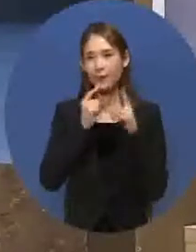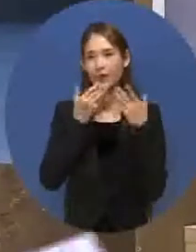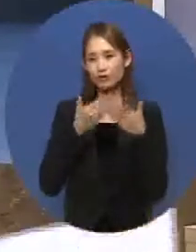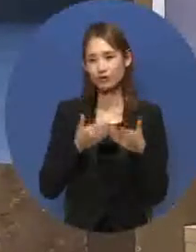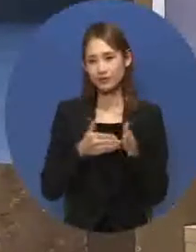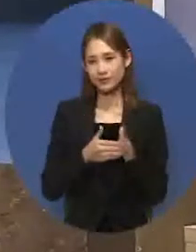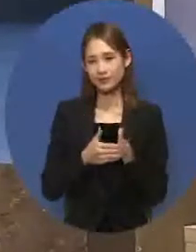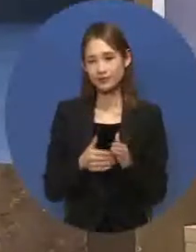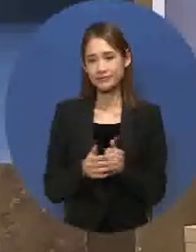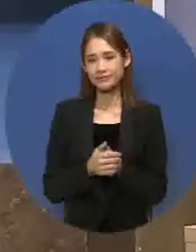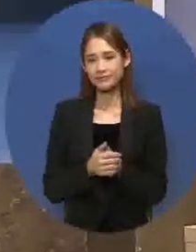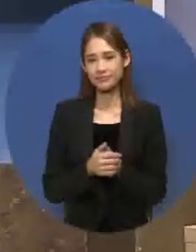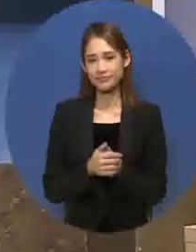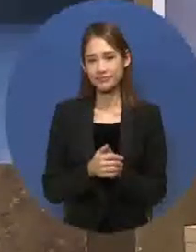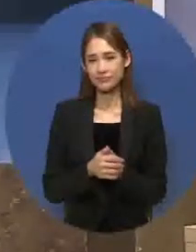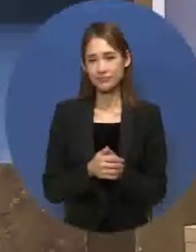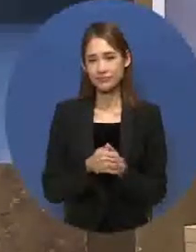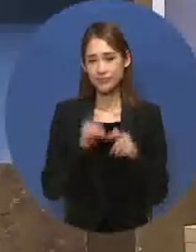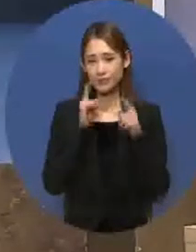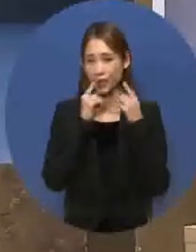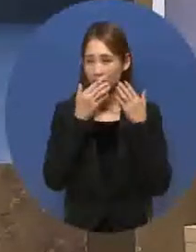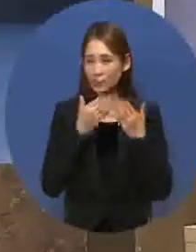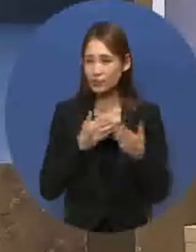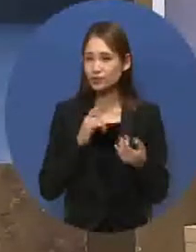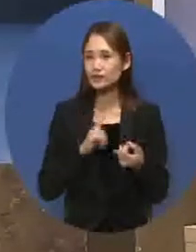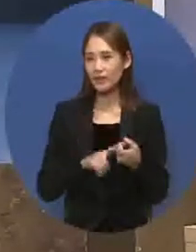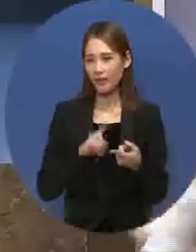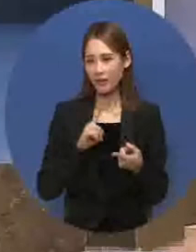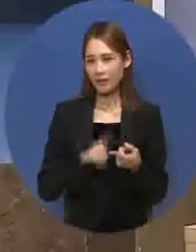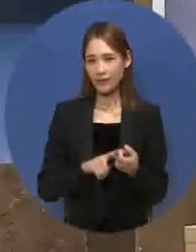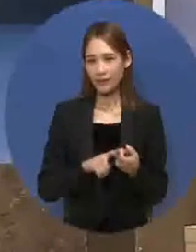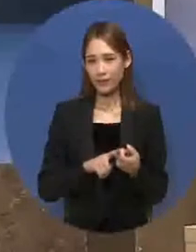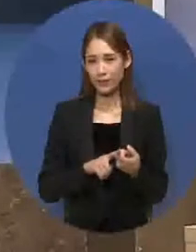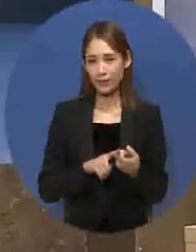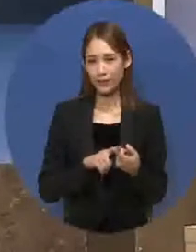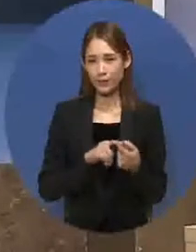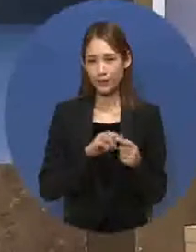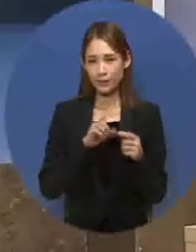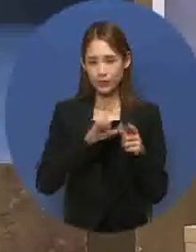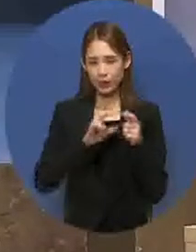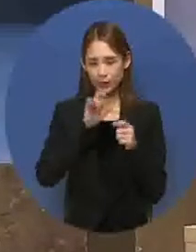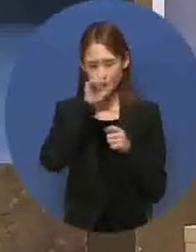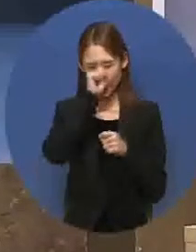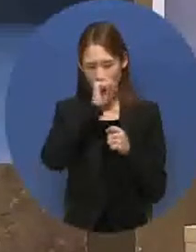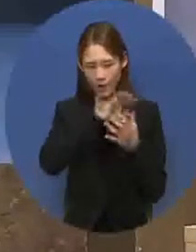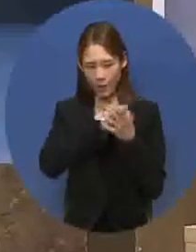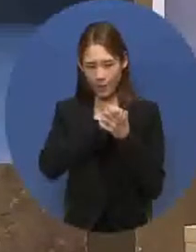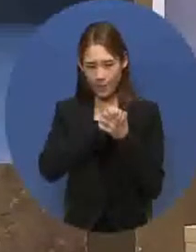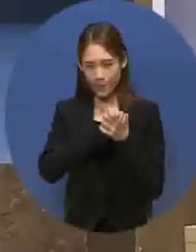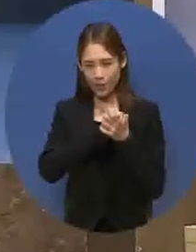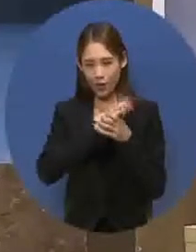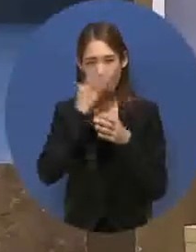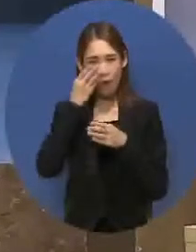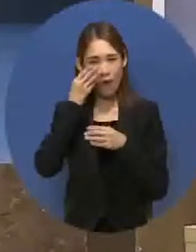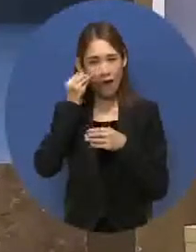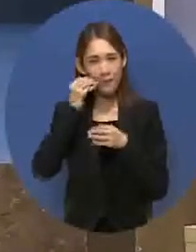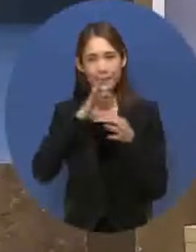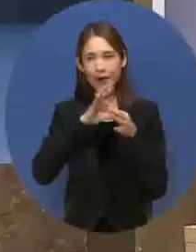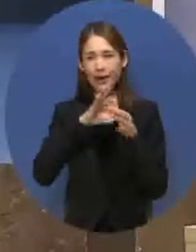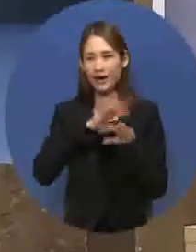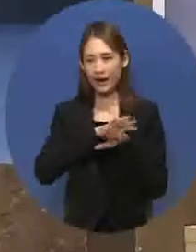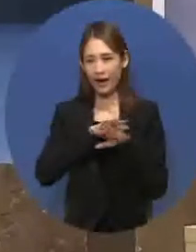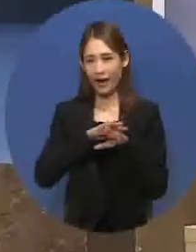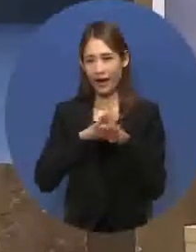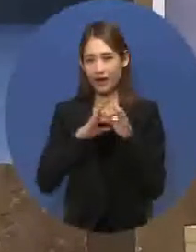해주셨는데요. 그러니까 이제 말씀하신 것처럼 원만한 인간관계를 통해서 일상생활에